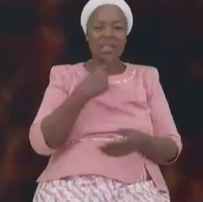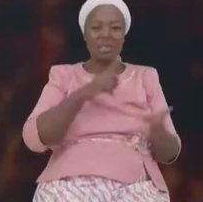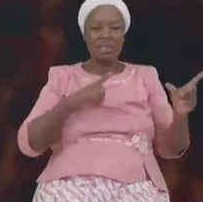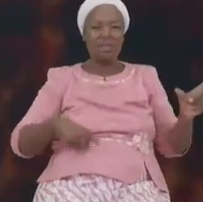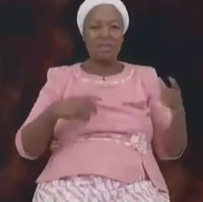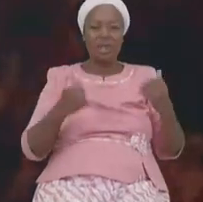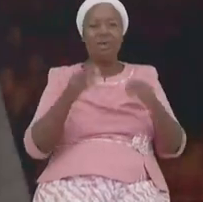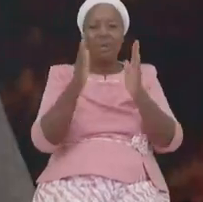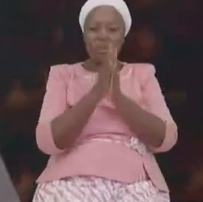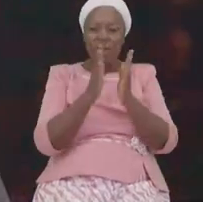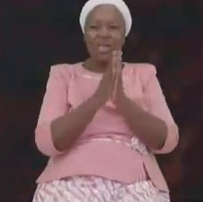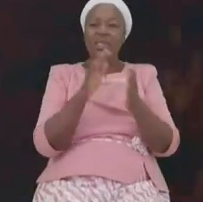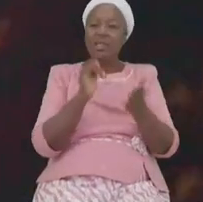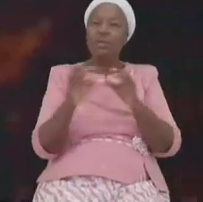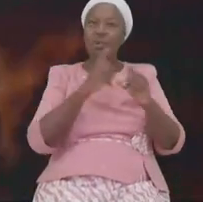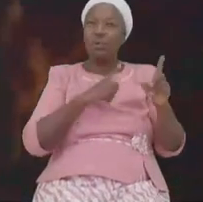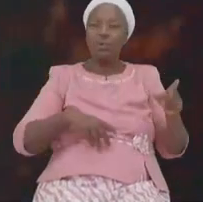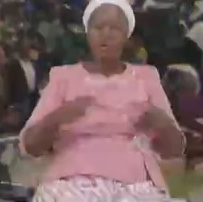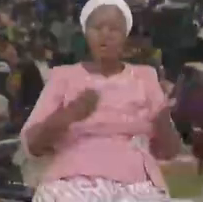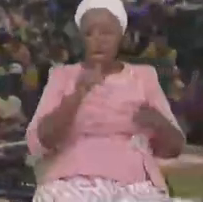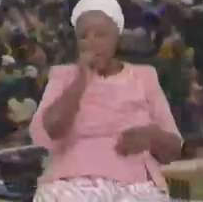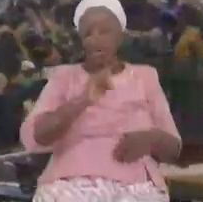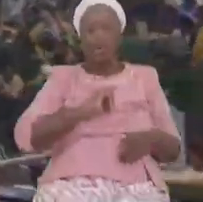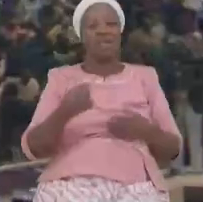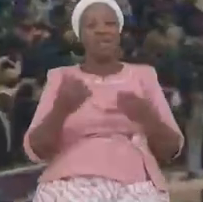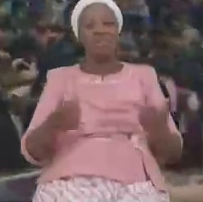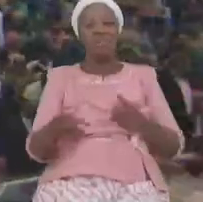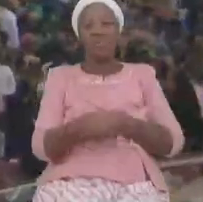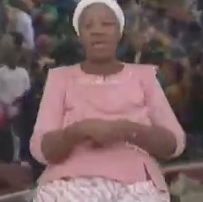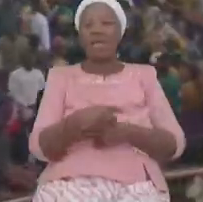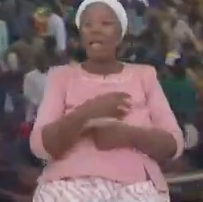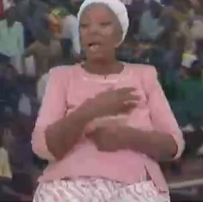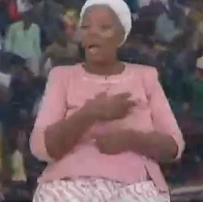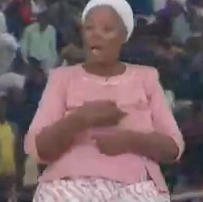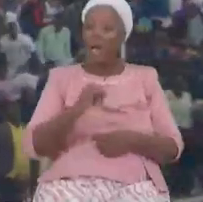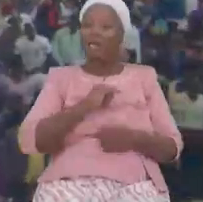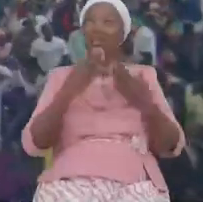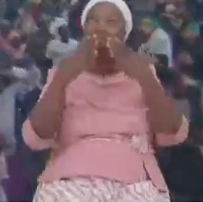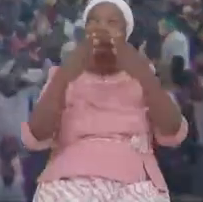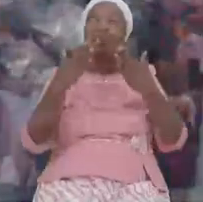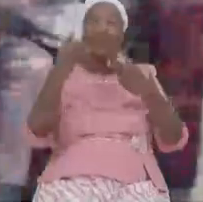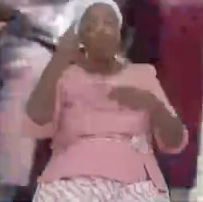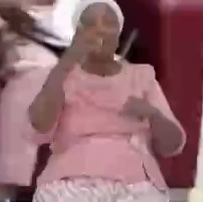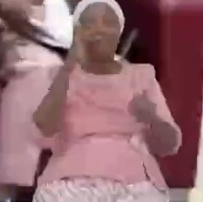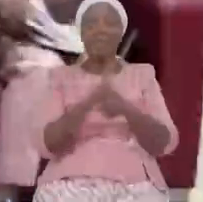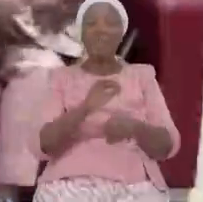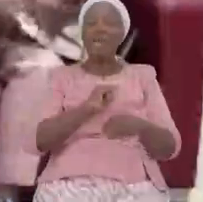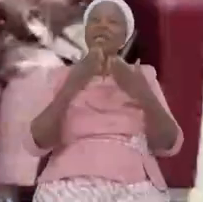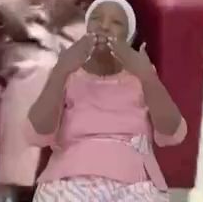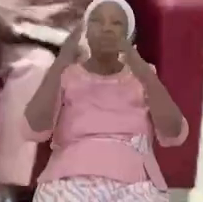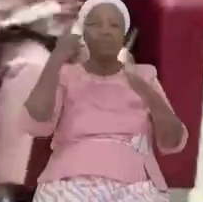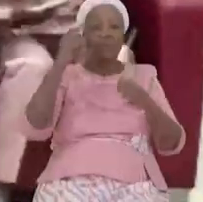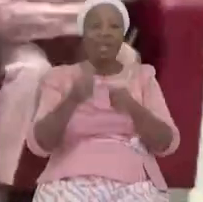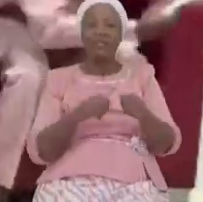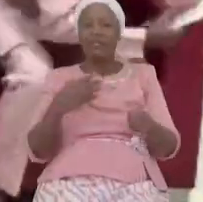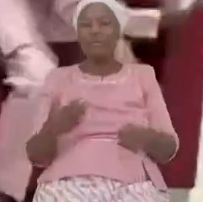Seigneur, me voici aujourd'hui. Je te remercie pour les promesses, je te remercie pour tout ce que